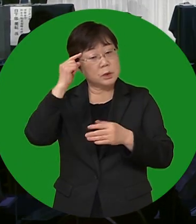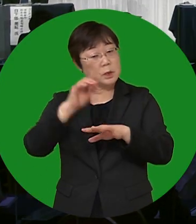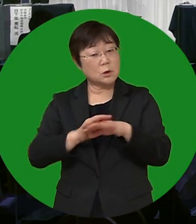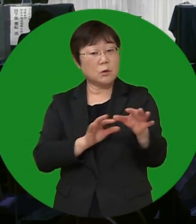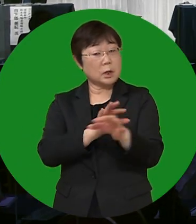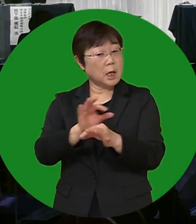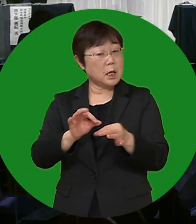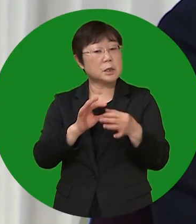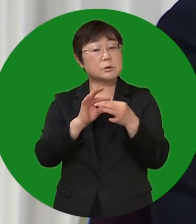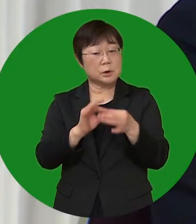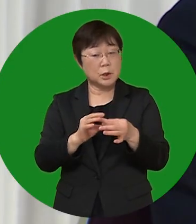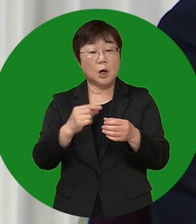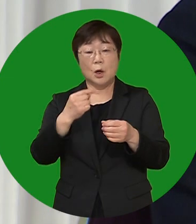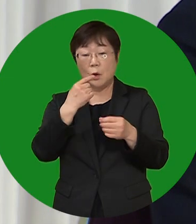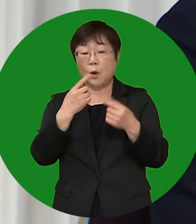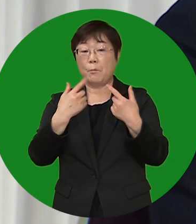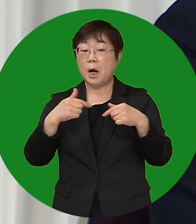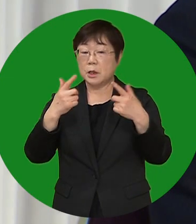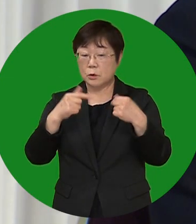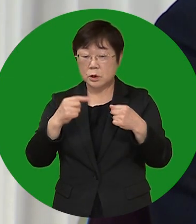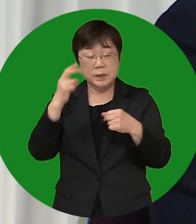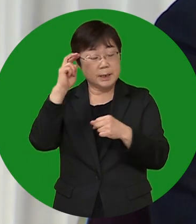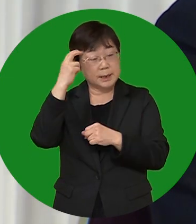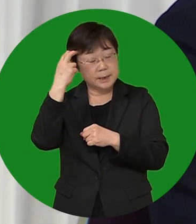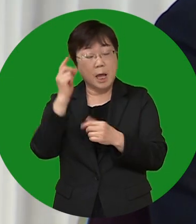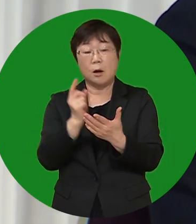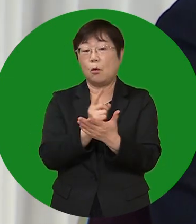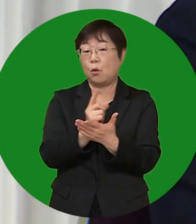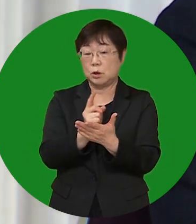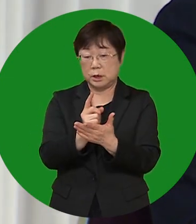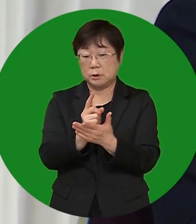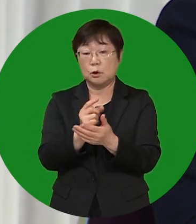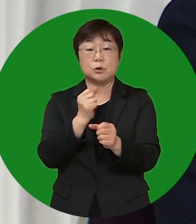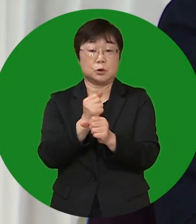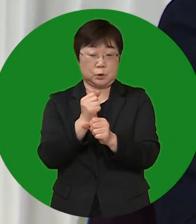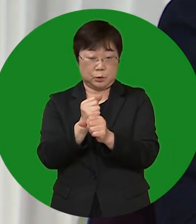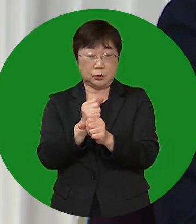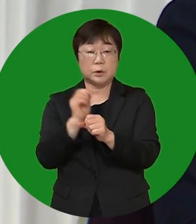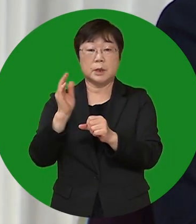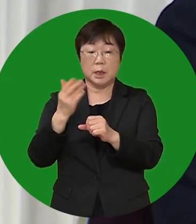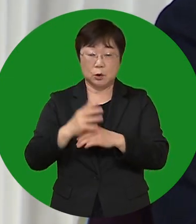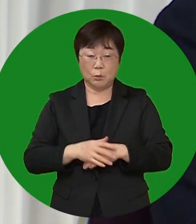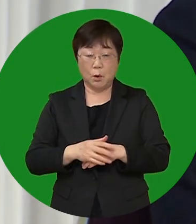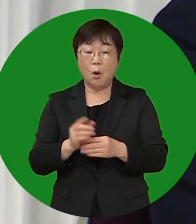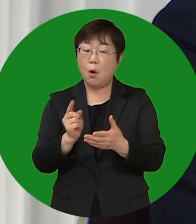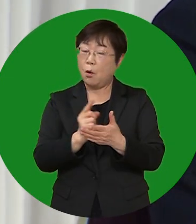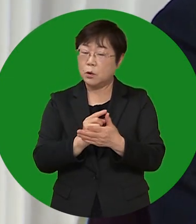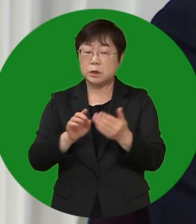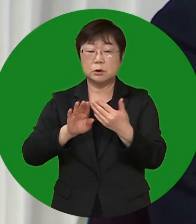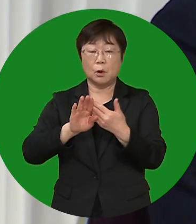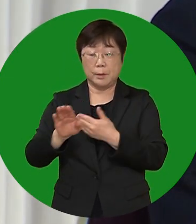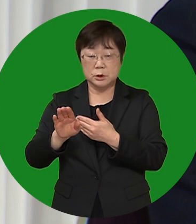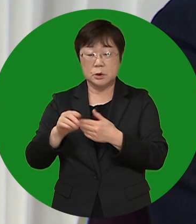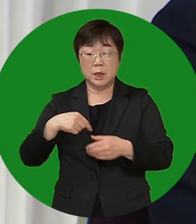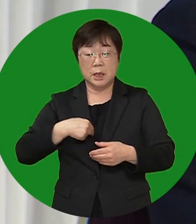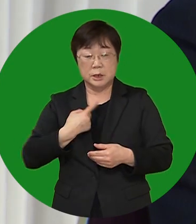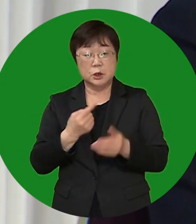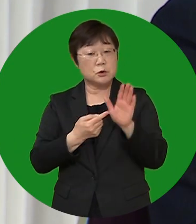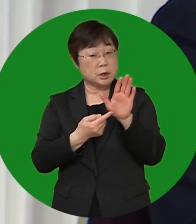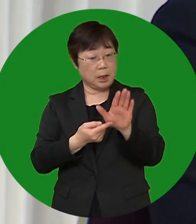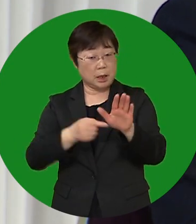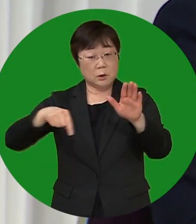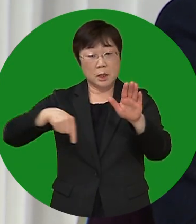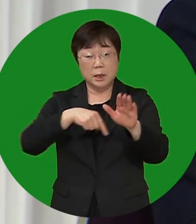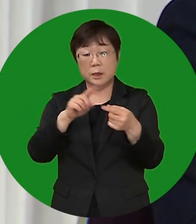敬遠ところはですねうちも毎年の理念あの方針なんかを作っているんですけども方針とは違うまたの実践件をした